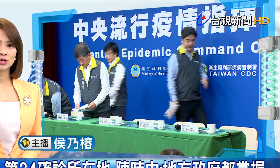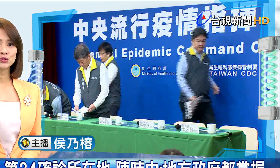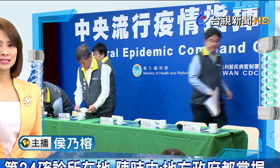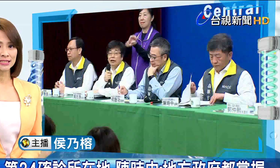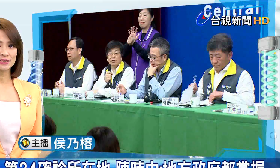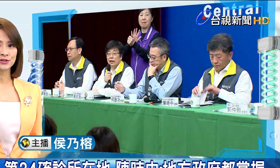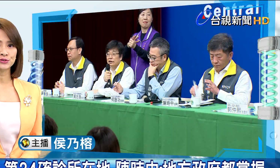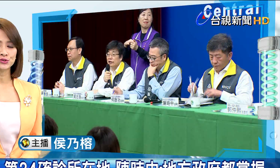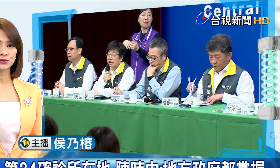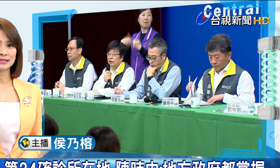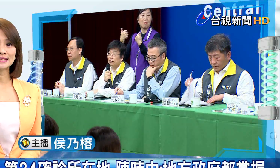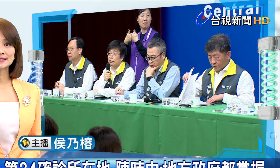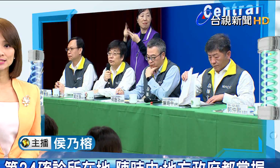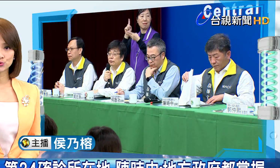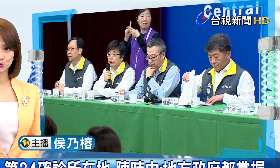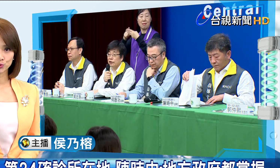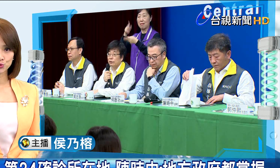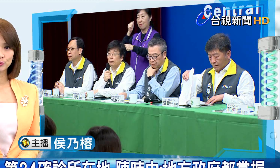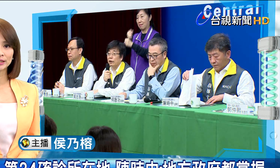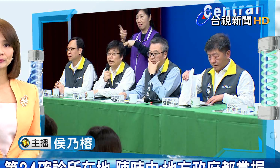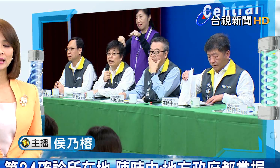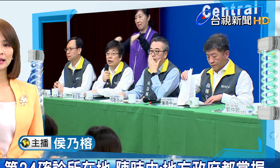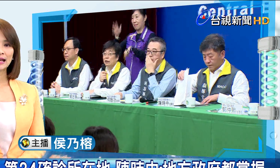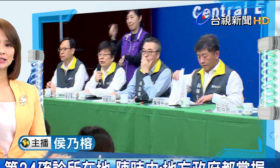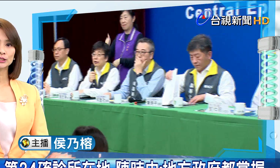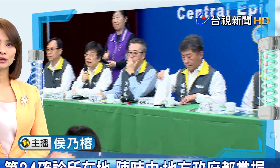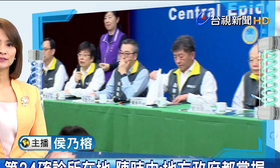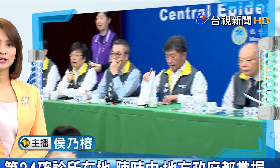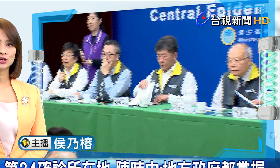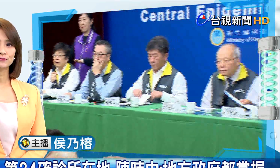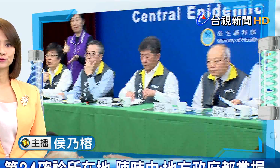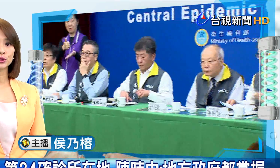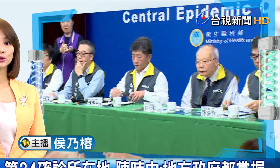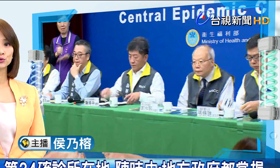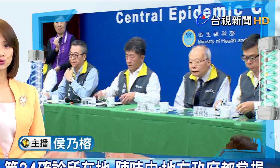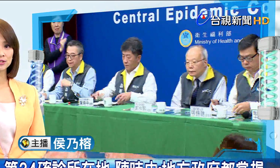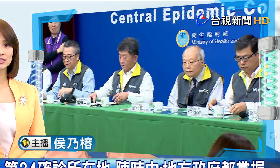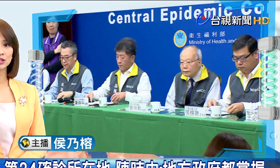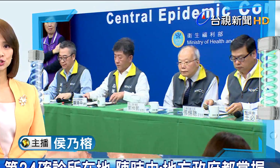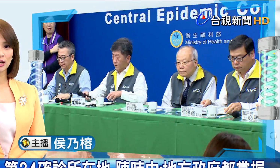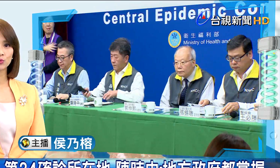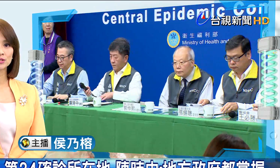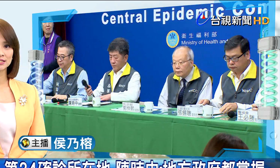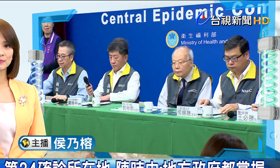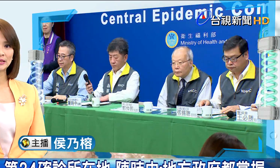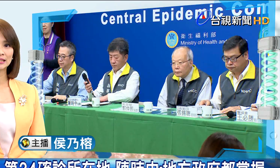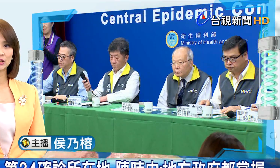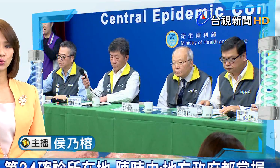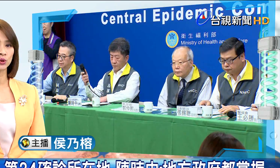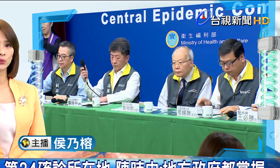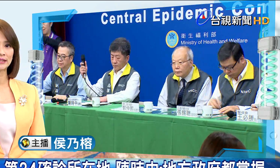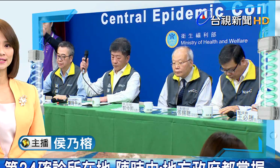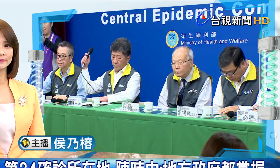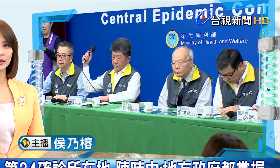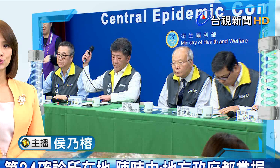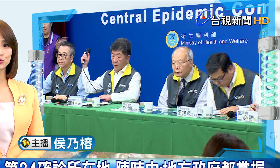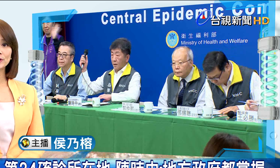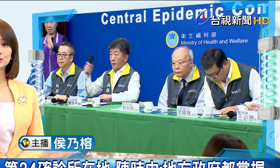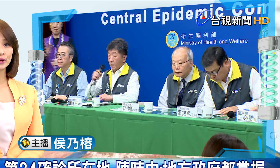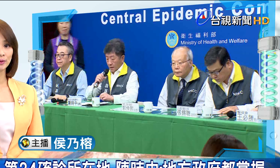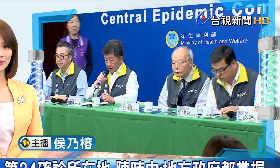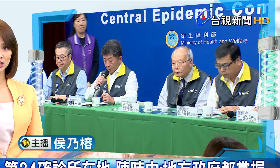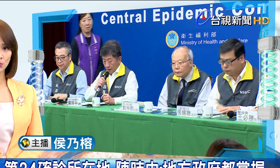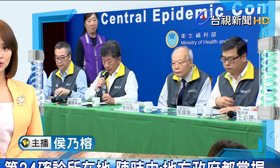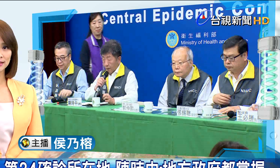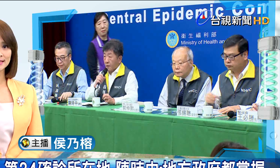安。而就在今天，陈时中也再次主动说明，他强调地方政府都有确切的掌握这些病例的活动轨迹，